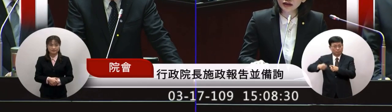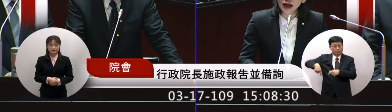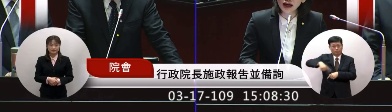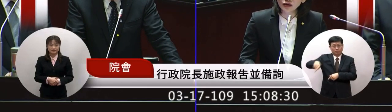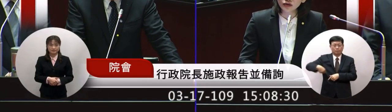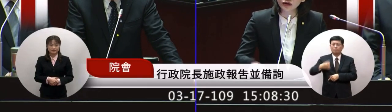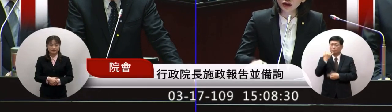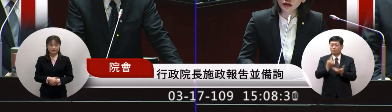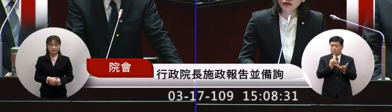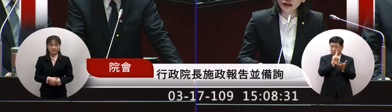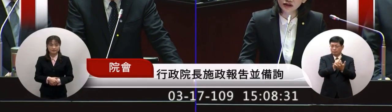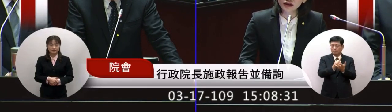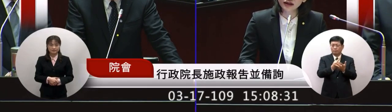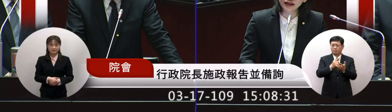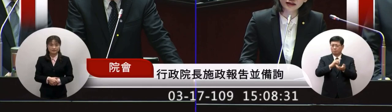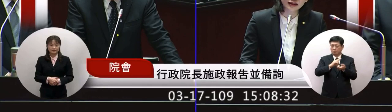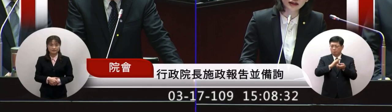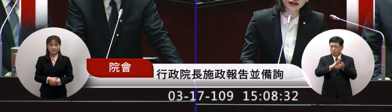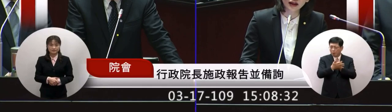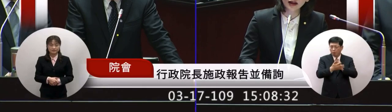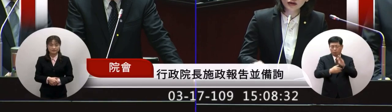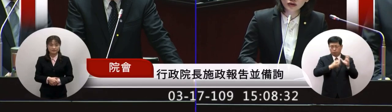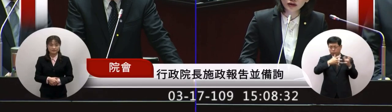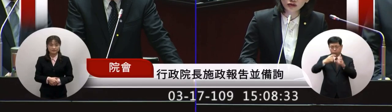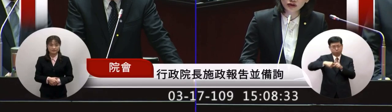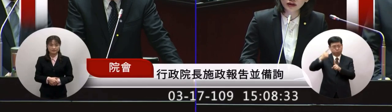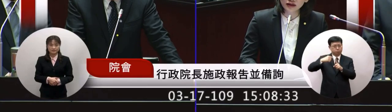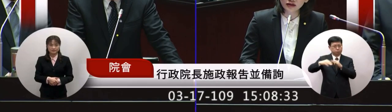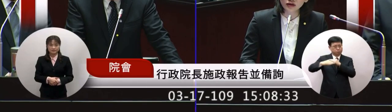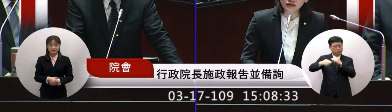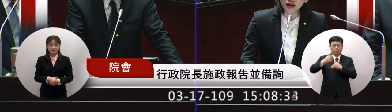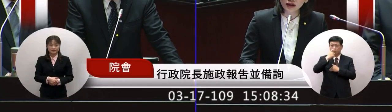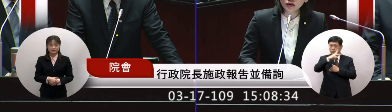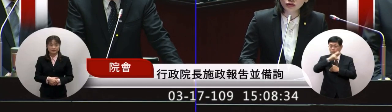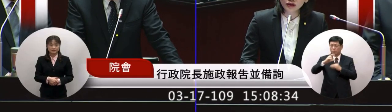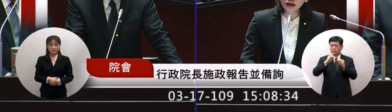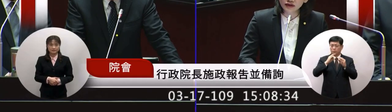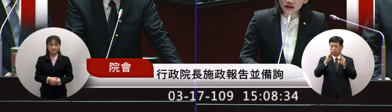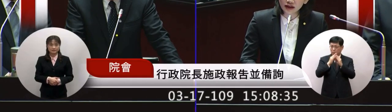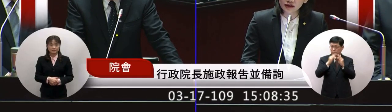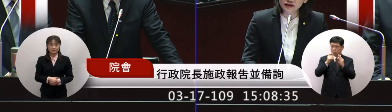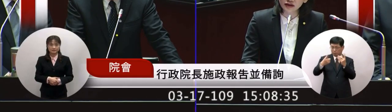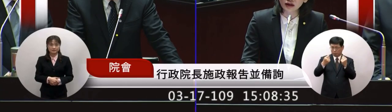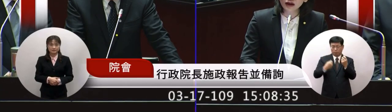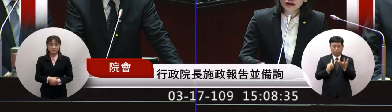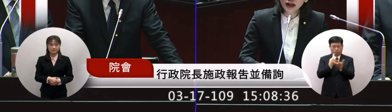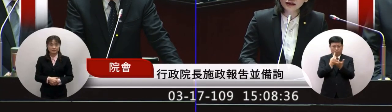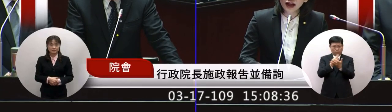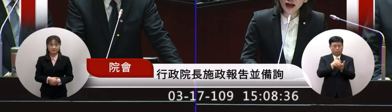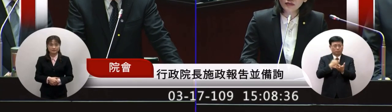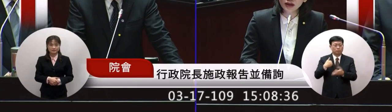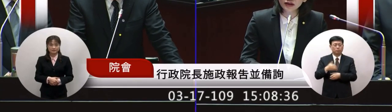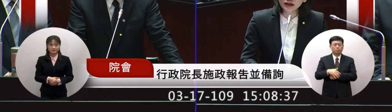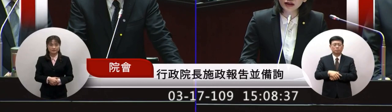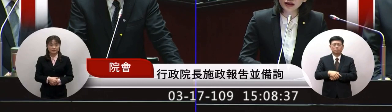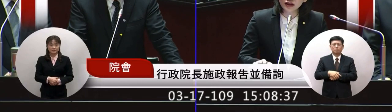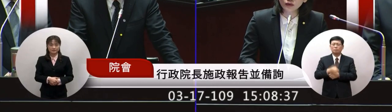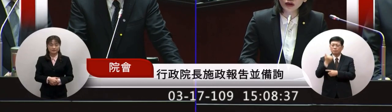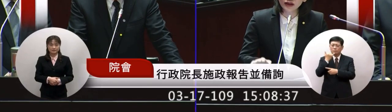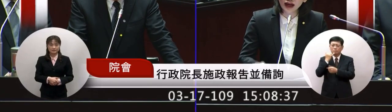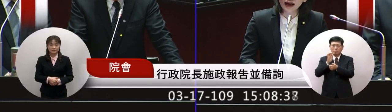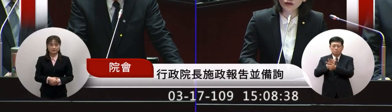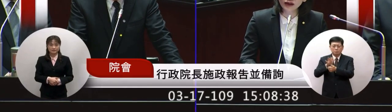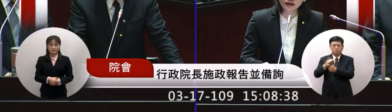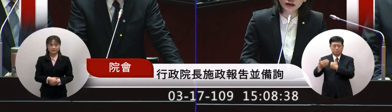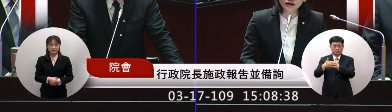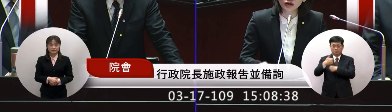以参与成为世界级的就是绿色金融的主要的业者哦，让他们可以